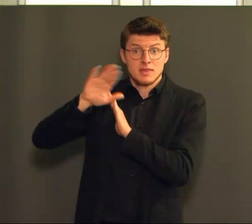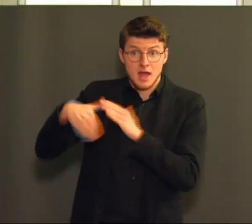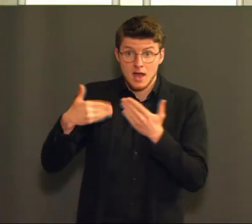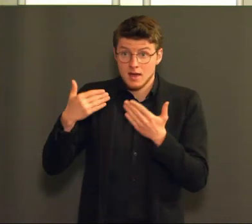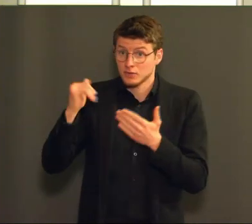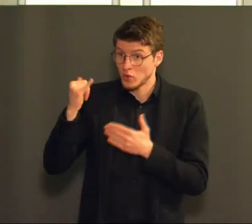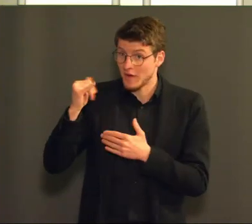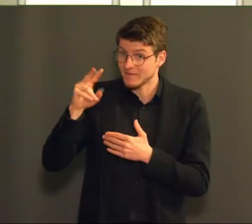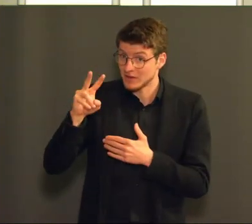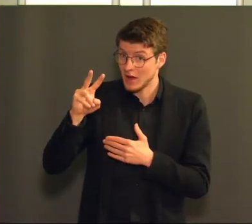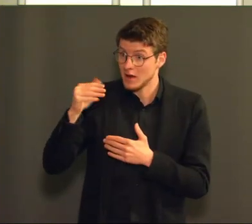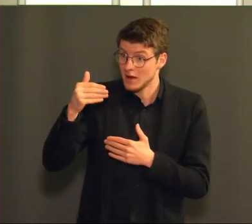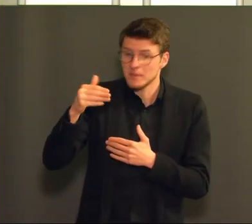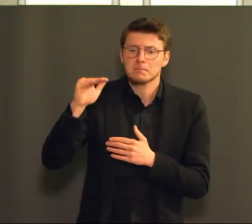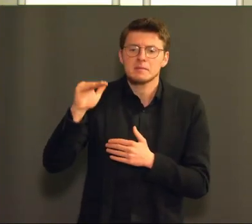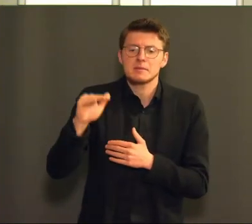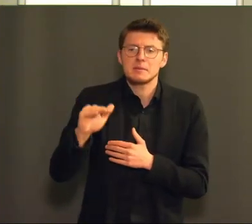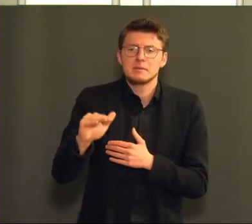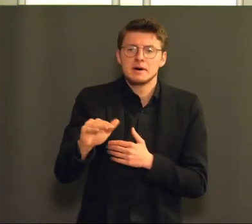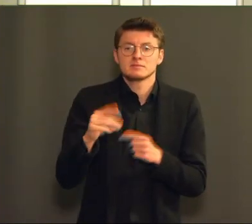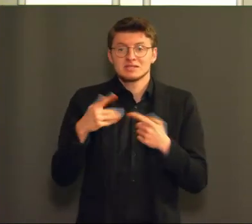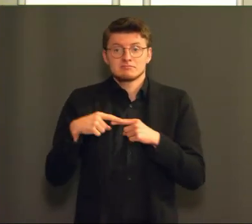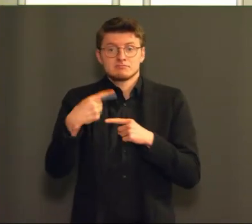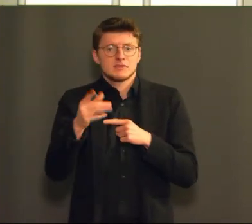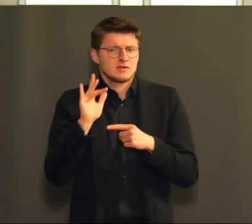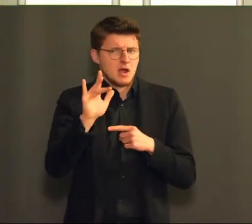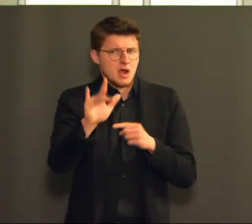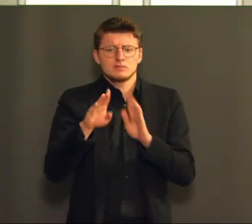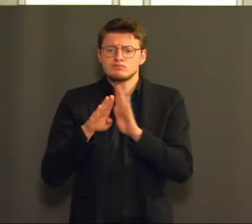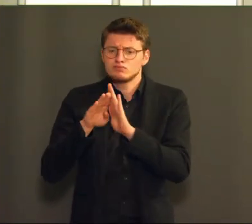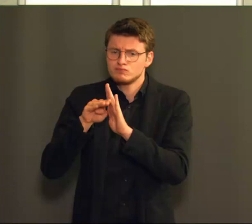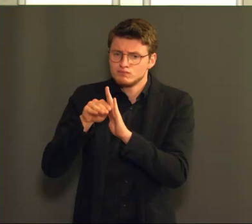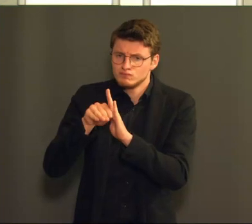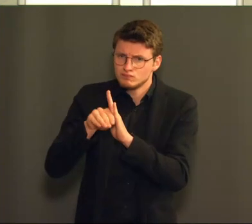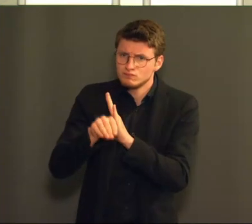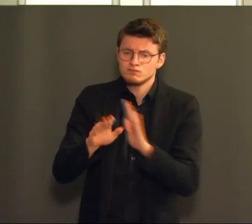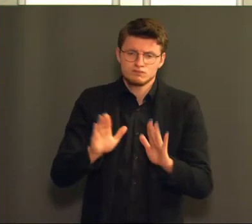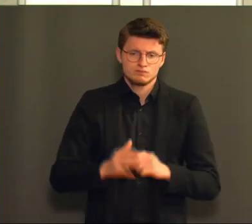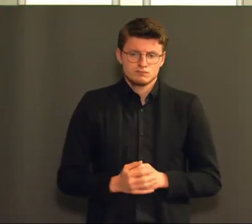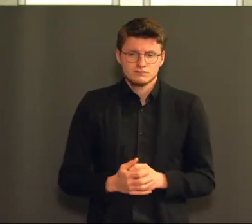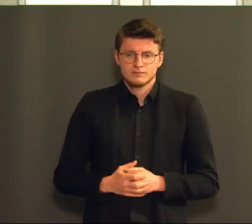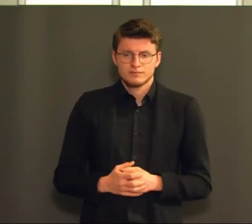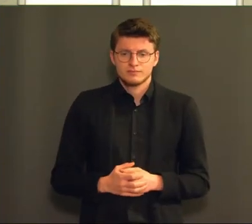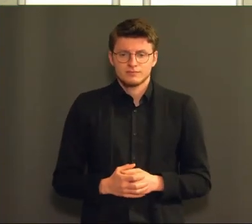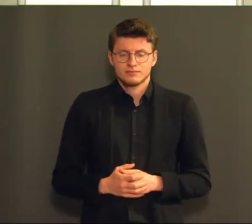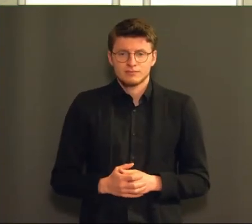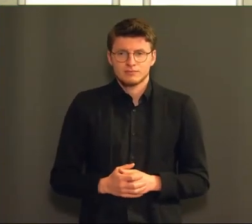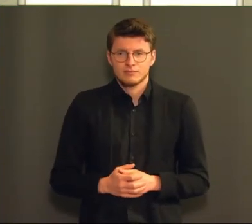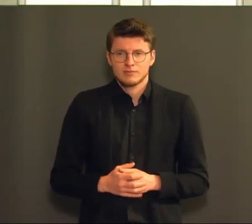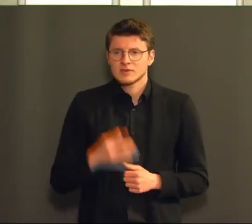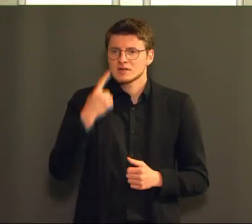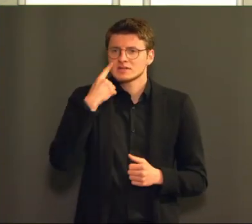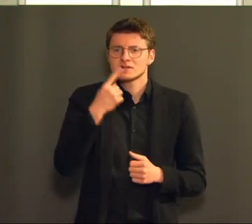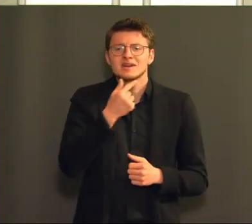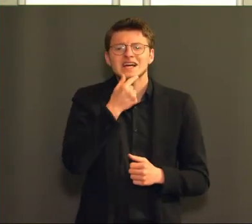ervoor, waardoor we langzaamaan opnieuw naar negatieve cijfers evolueren. Over de leeftijden heen zien we dat